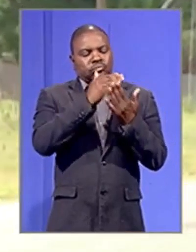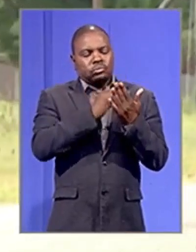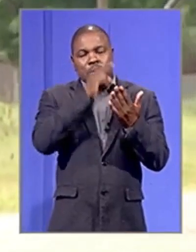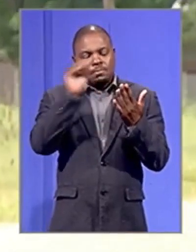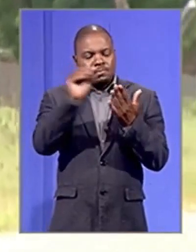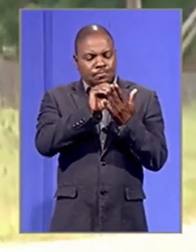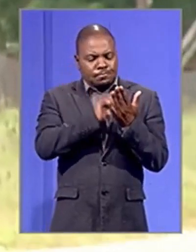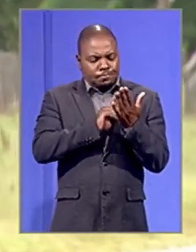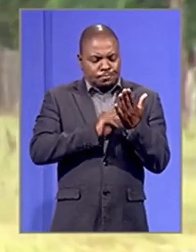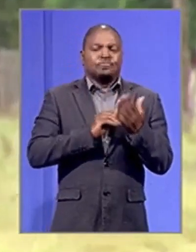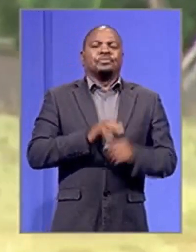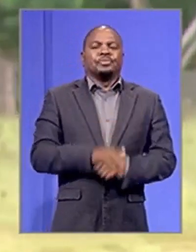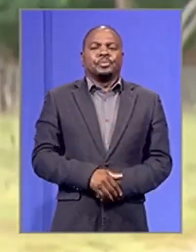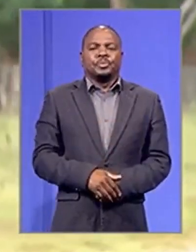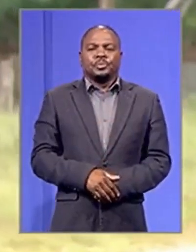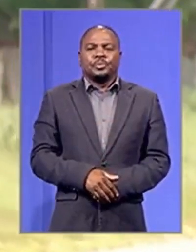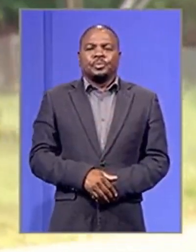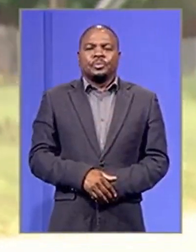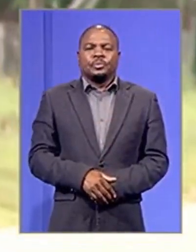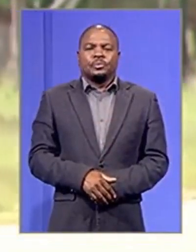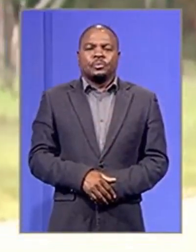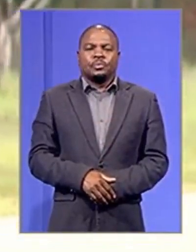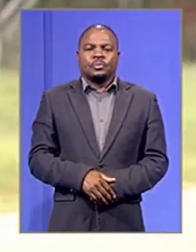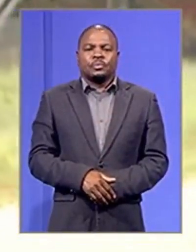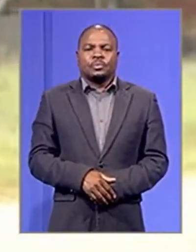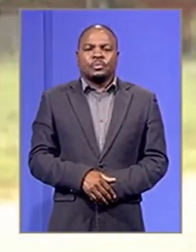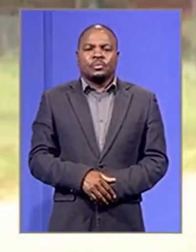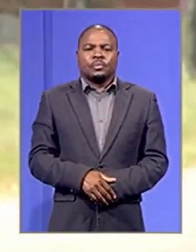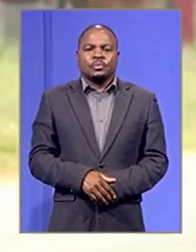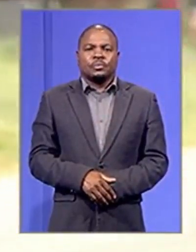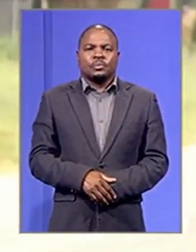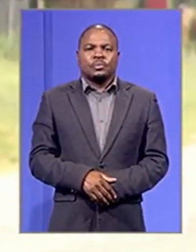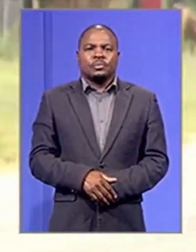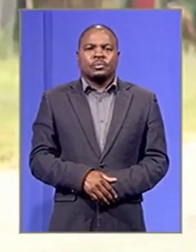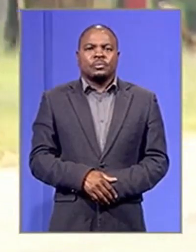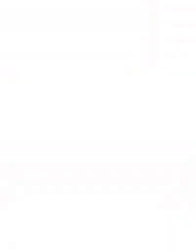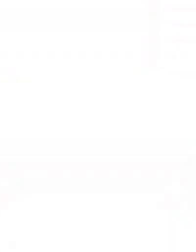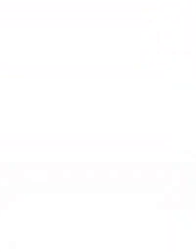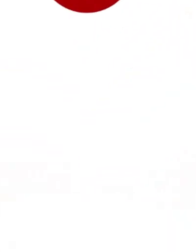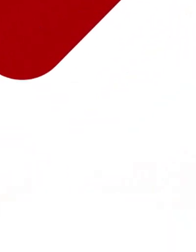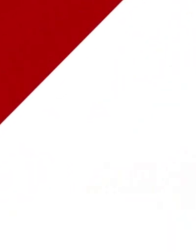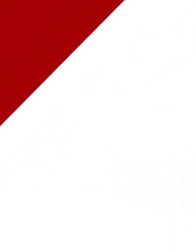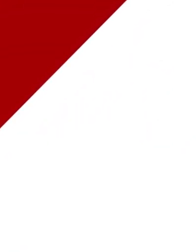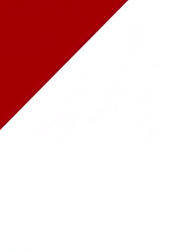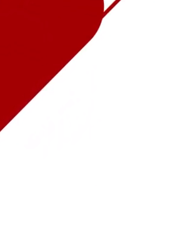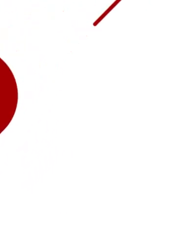Zebulon Maine, SABC News, mo motseng wa Madibe Makgabane kwa ntlenyana ga Mahikeng.